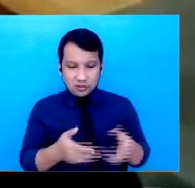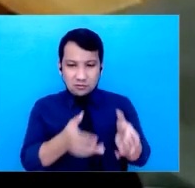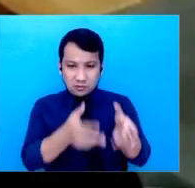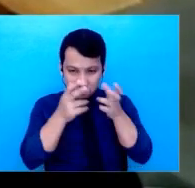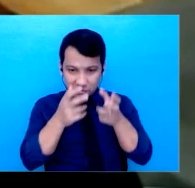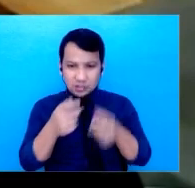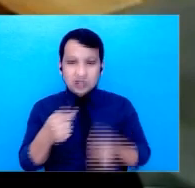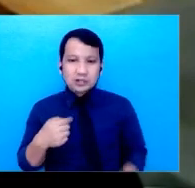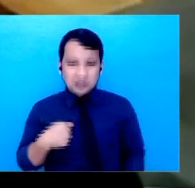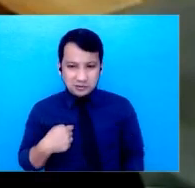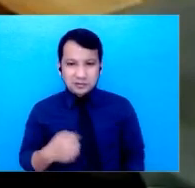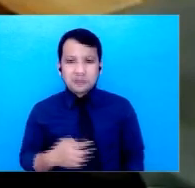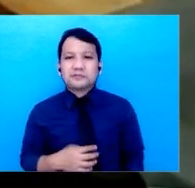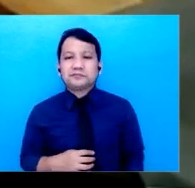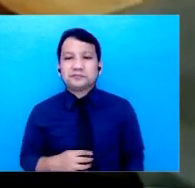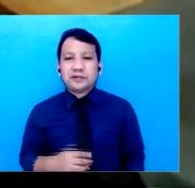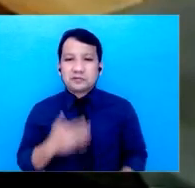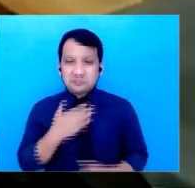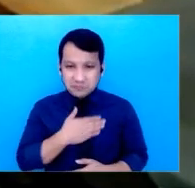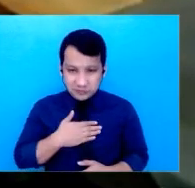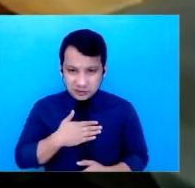muna sa akin, please.